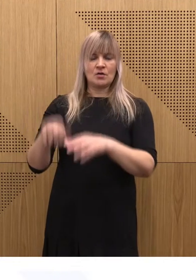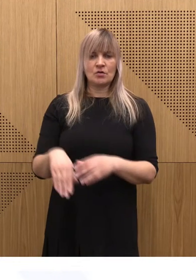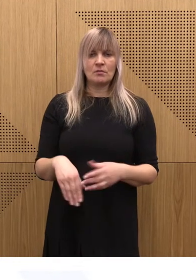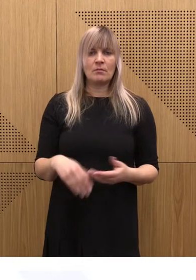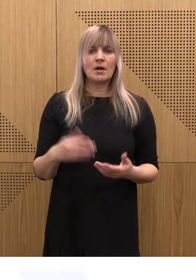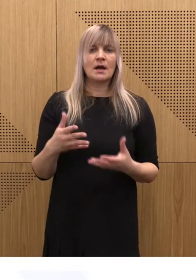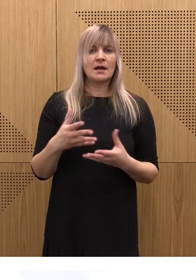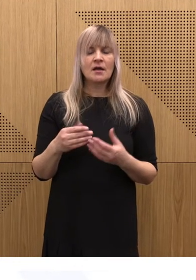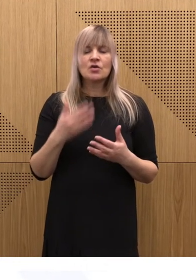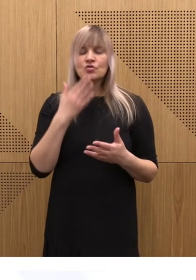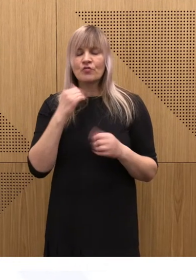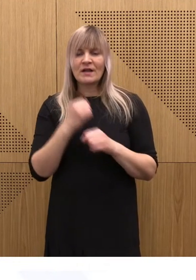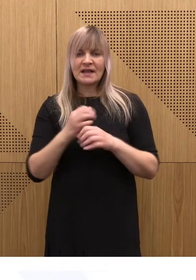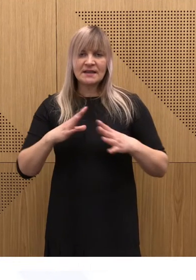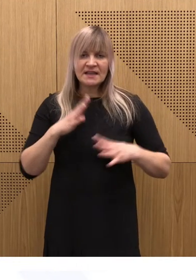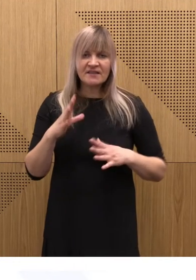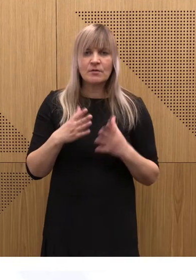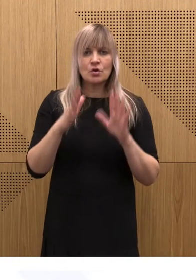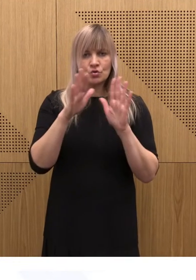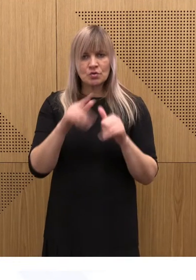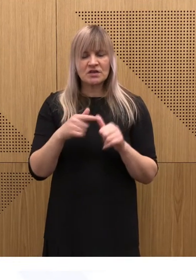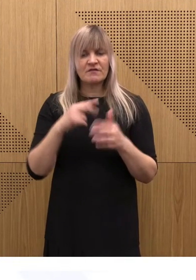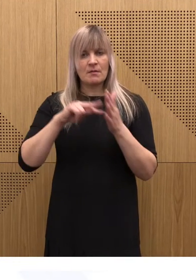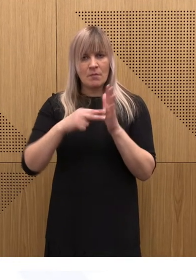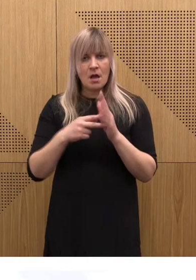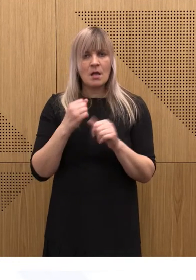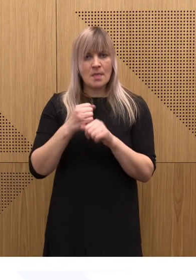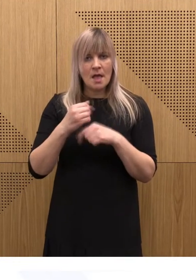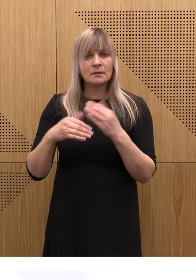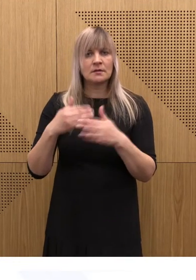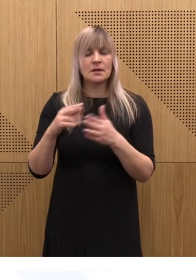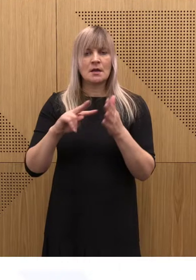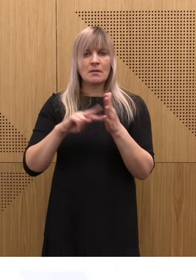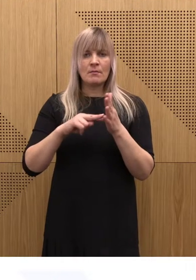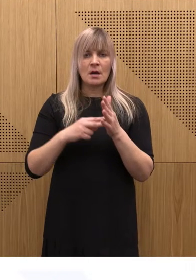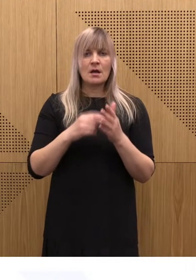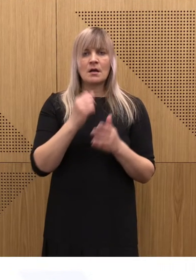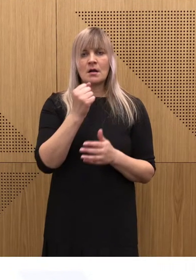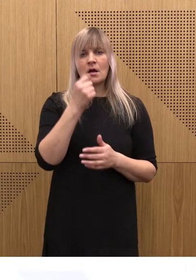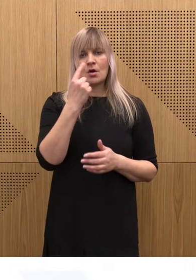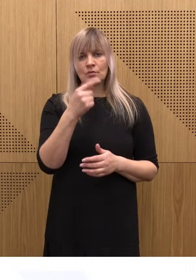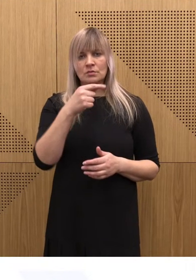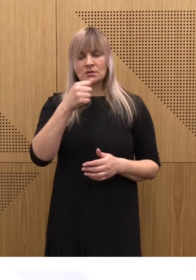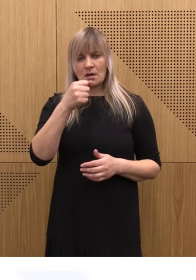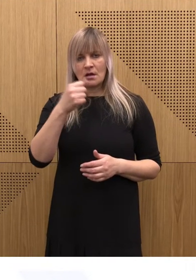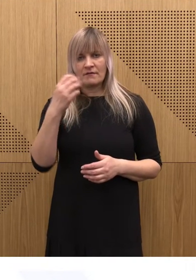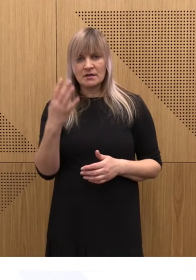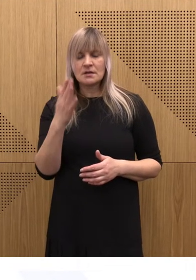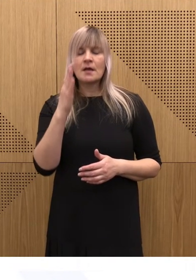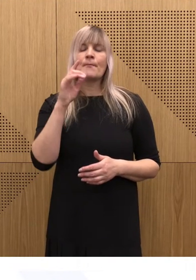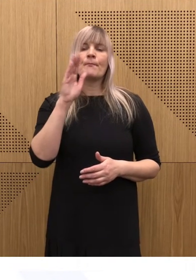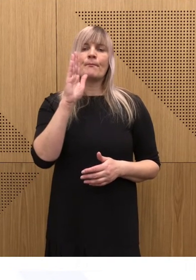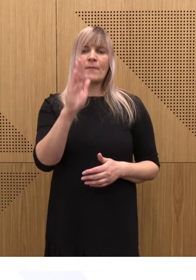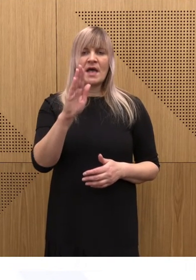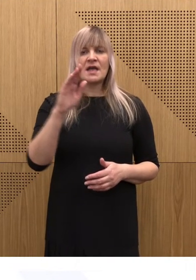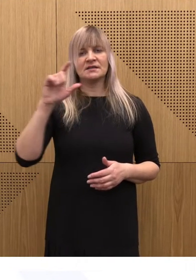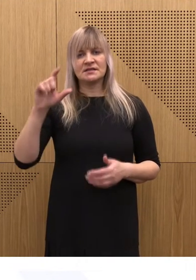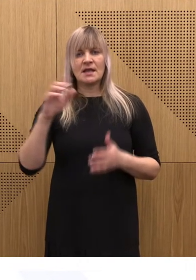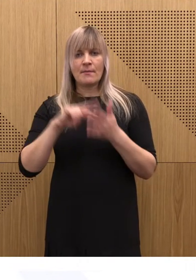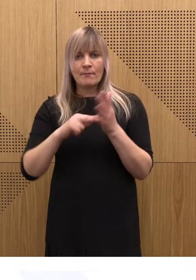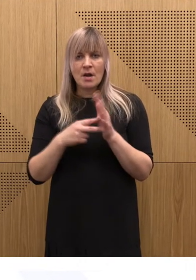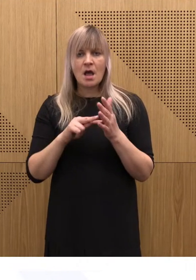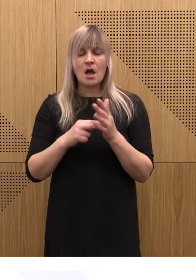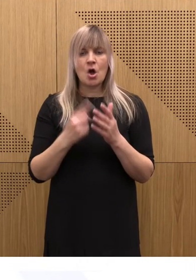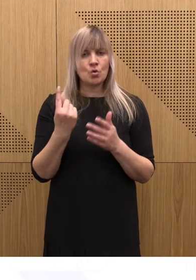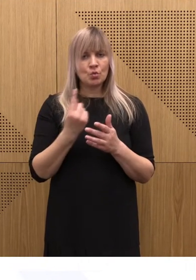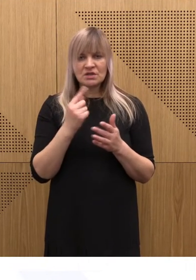lainega, suvel tehti ettevalmistusi ja sügisel järjest neid plaane rakendatakse. Plaanid A1 kuni A5 on kõik haiglad välja töötatud, plaan B, plaan C, loomulikult plaan